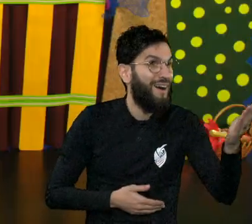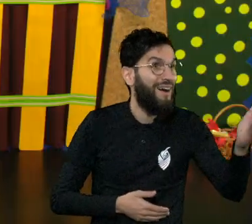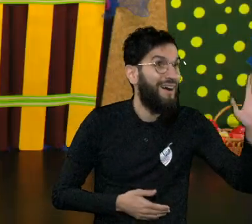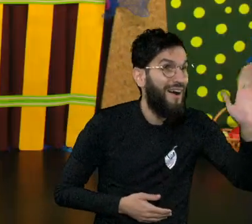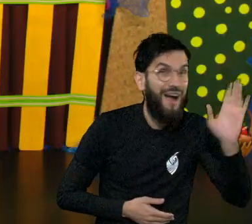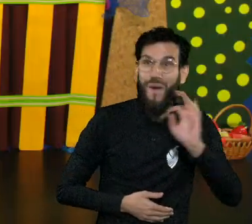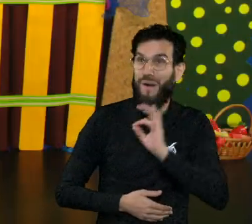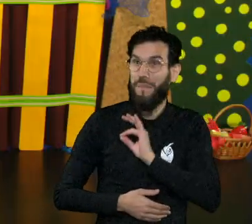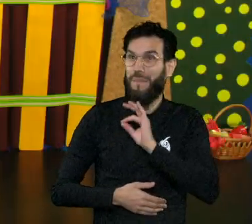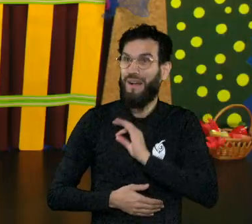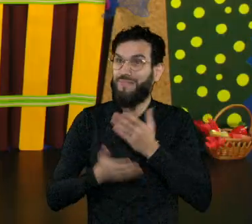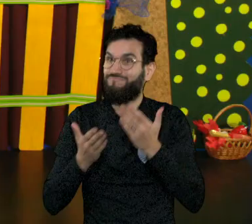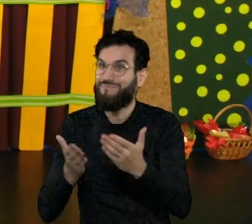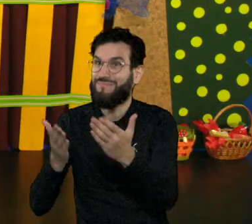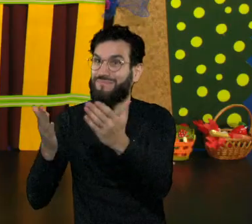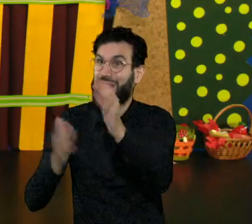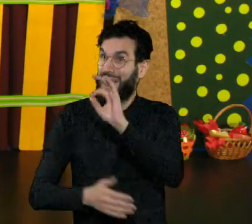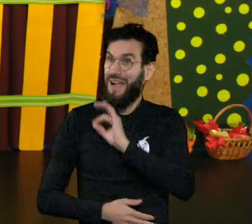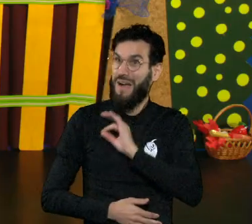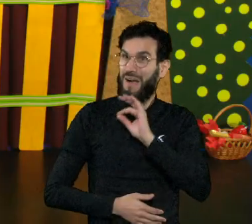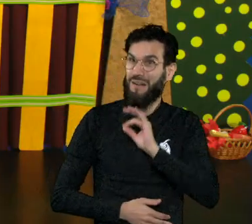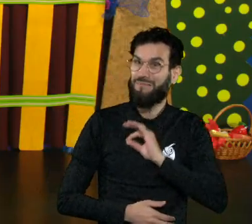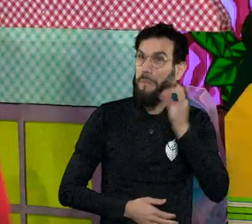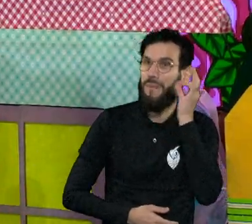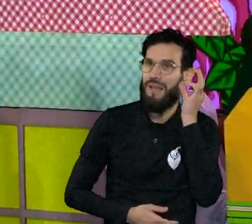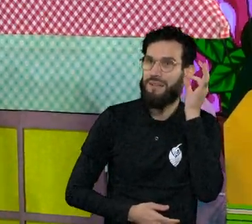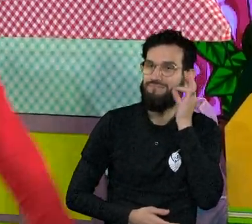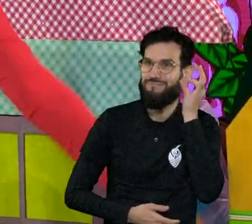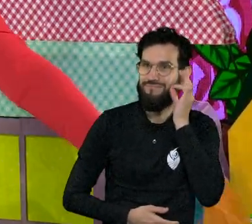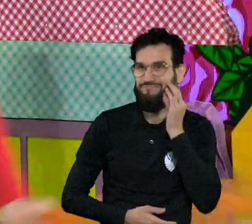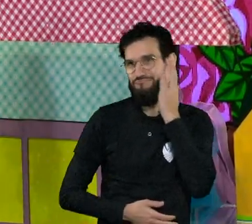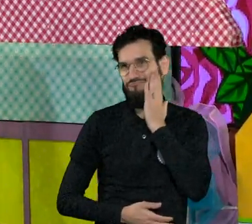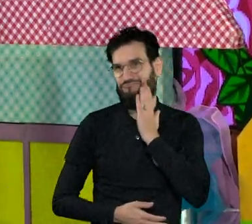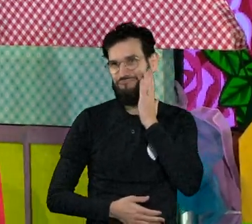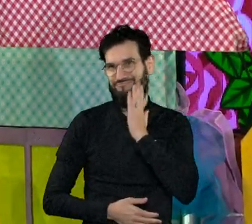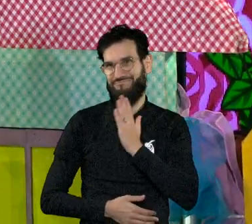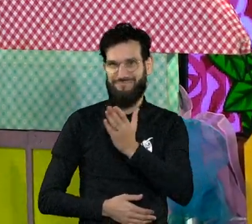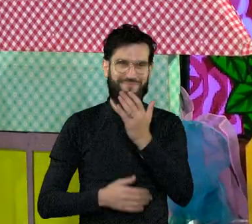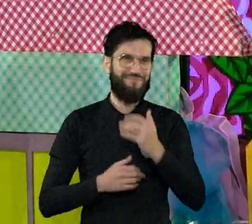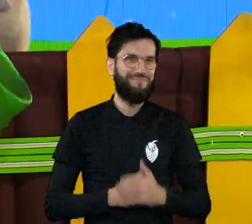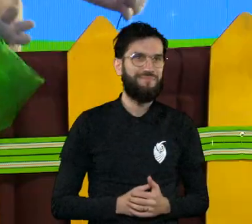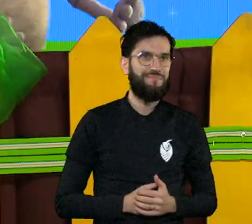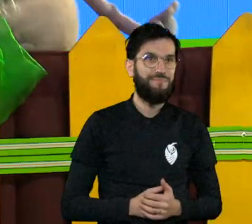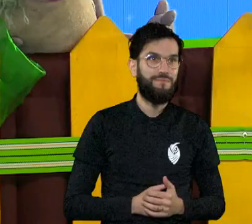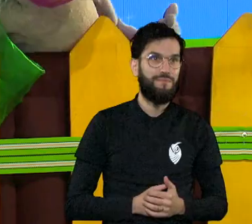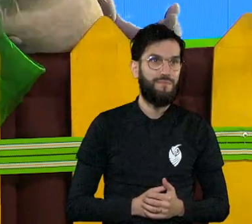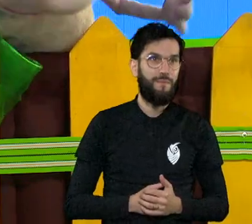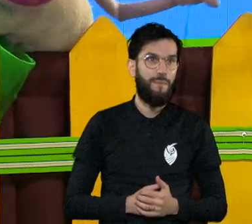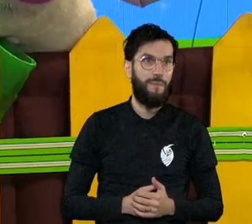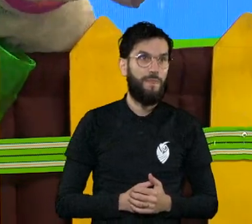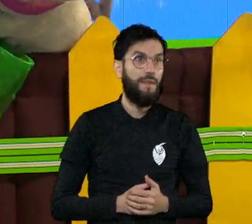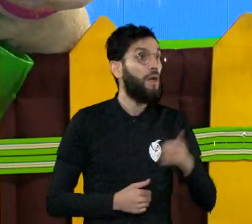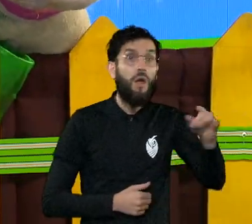Múdre, milé, občas neskrotné, nemusia byť vždy len perfektné.